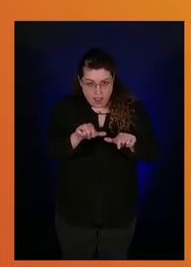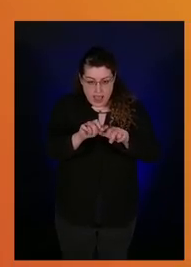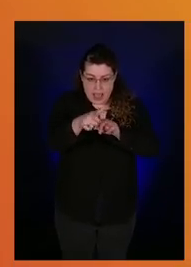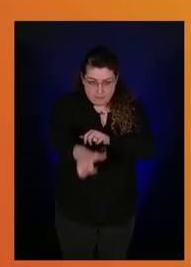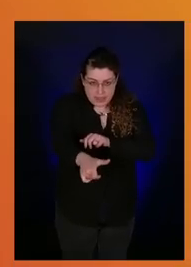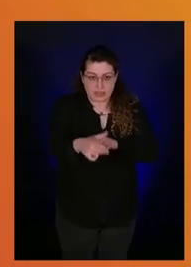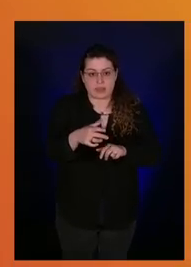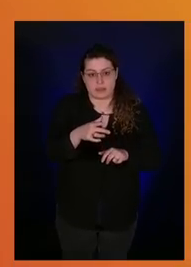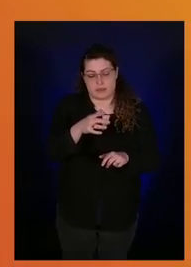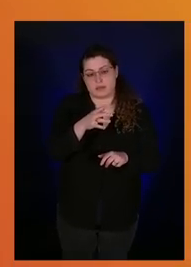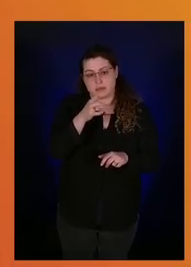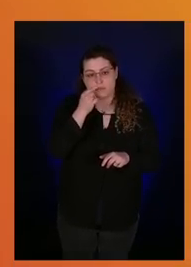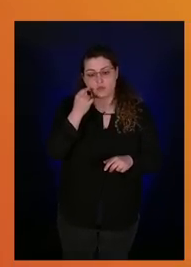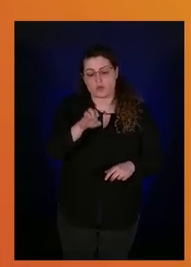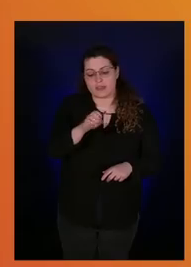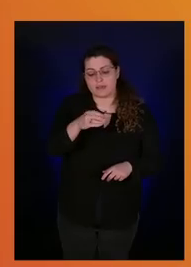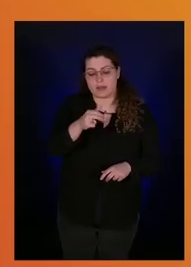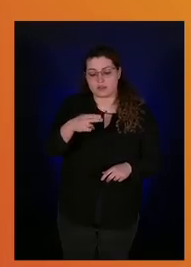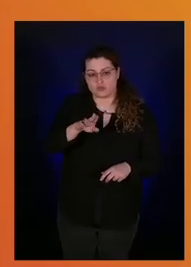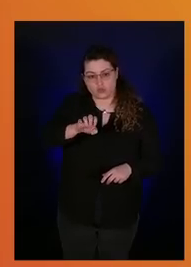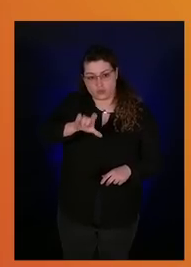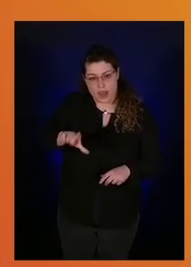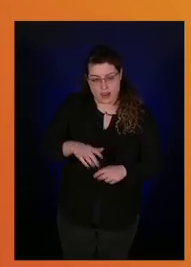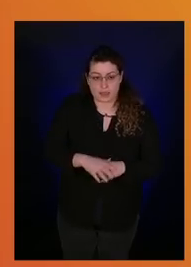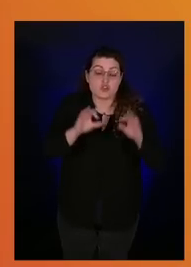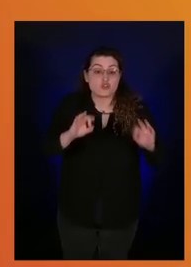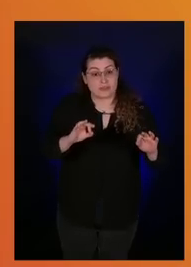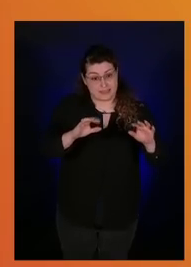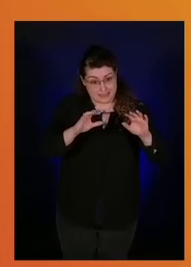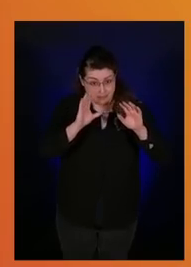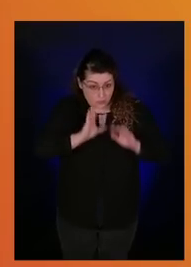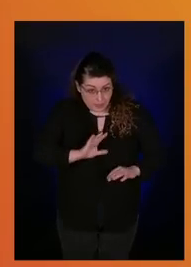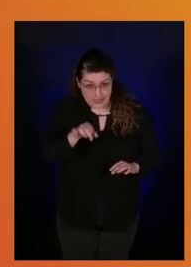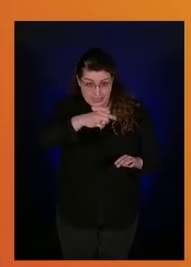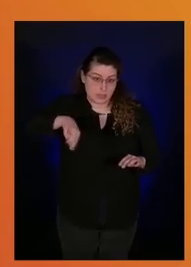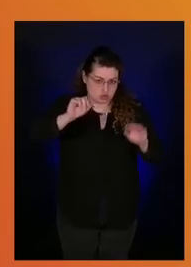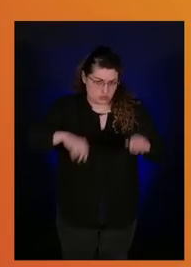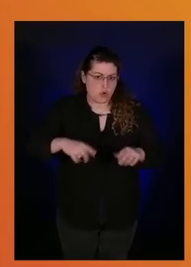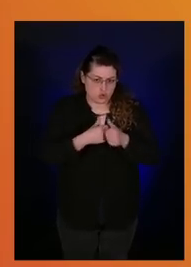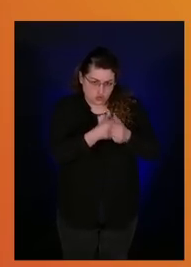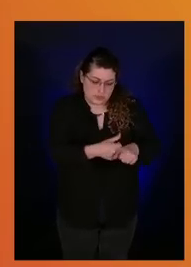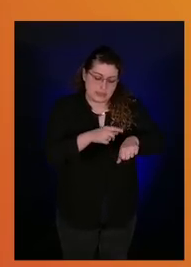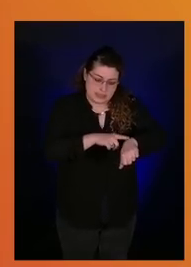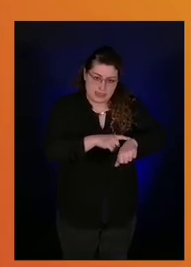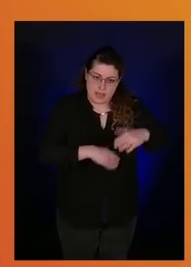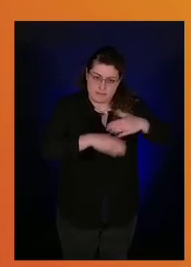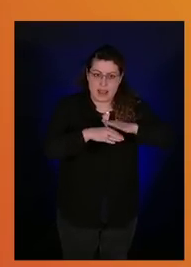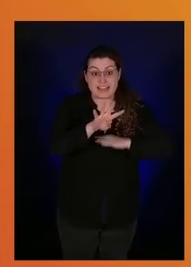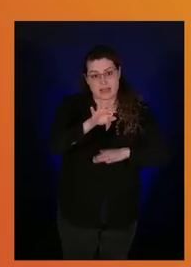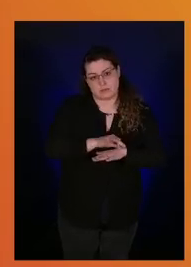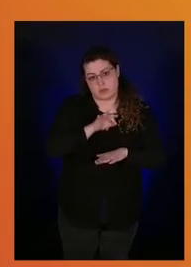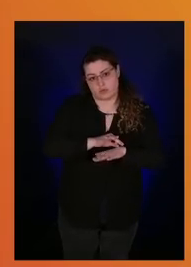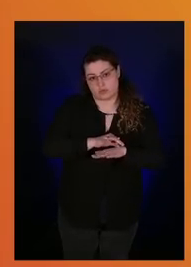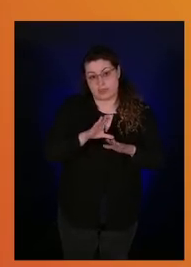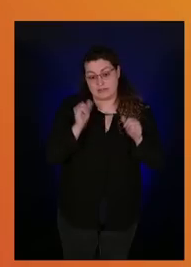Parent Emmanuel au micro numéro 1. Encore une fois, si on peut respecter, et je pense qu'on peut le faire, respecter les 4 minutes, ça va nous permettre de passer un maximum